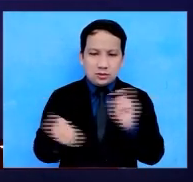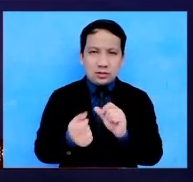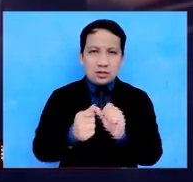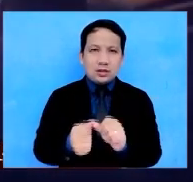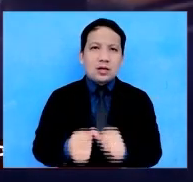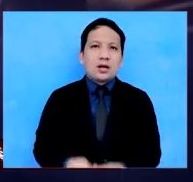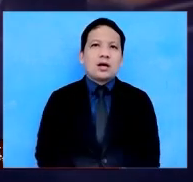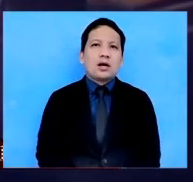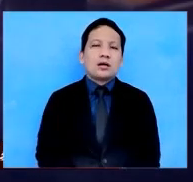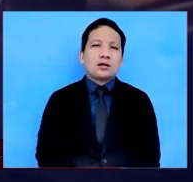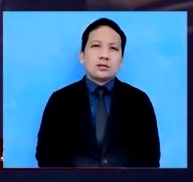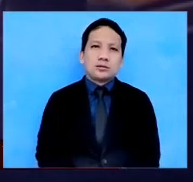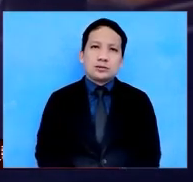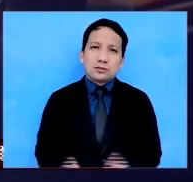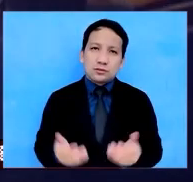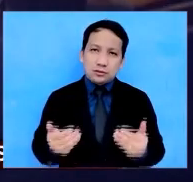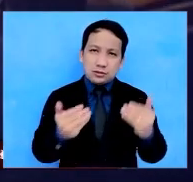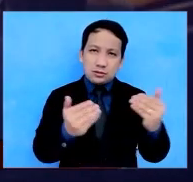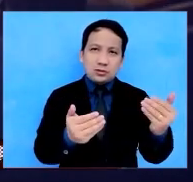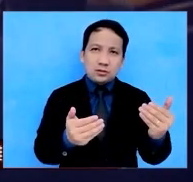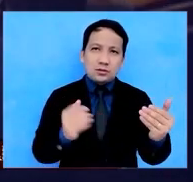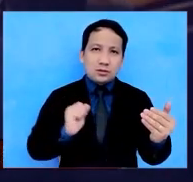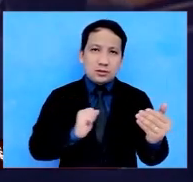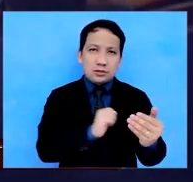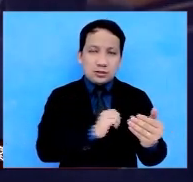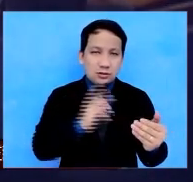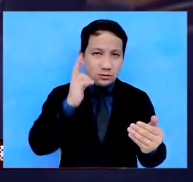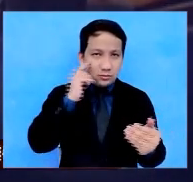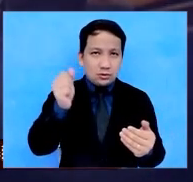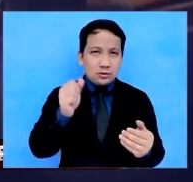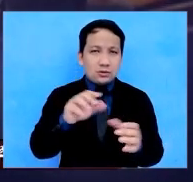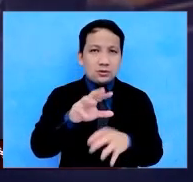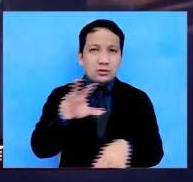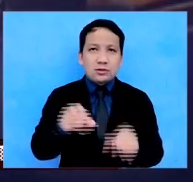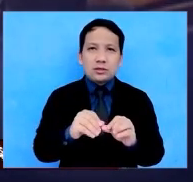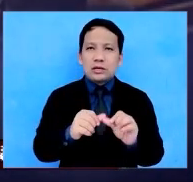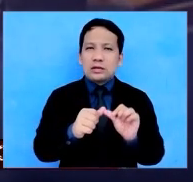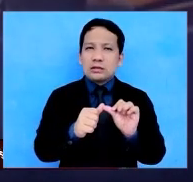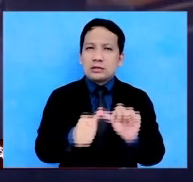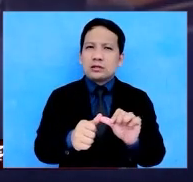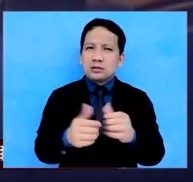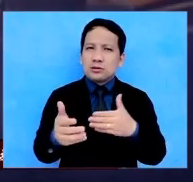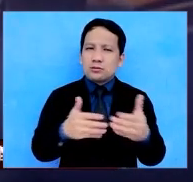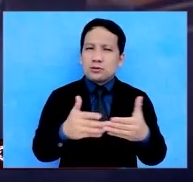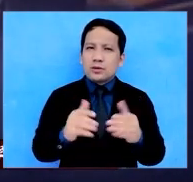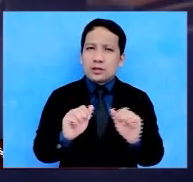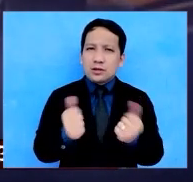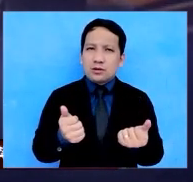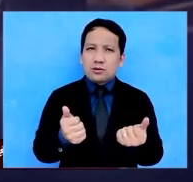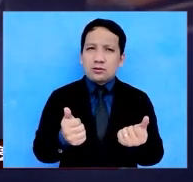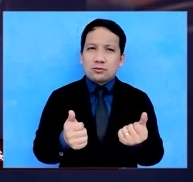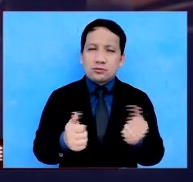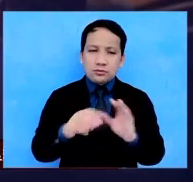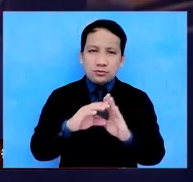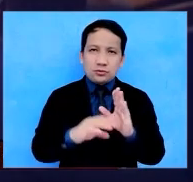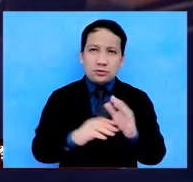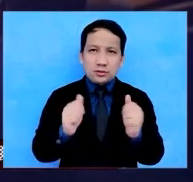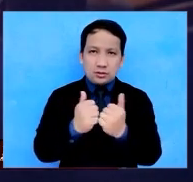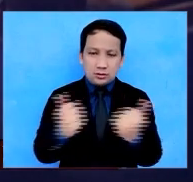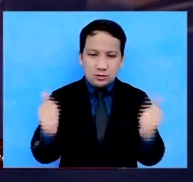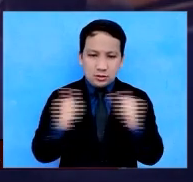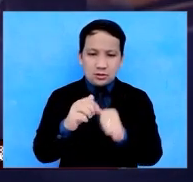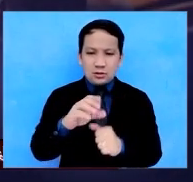batas. Isinusulong kasi ni Senator Robin Padilla na amyendahan ang saligang batas sa pamamagitan ng Constituent Assembly o